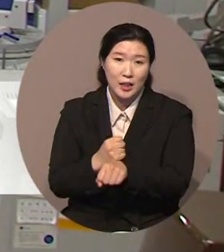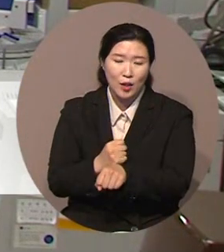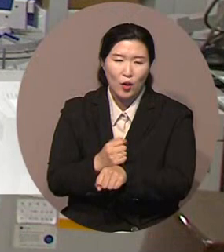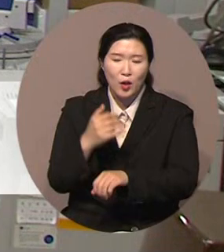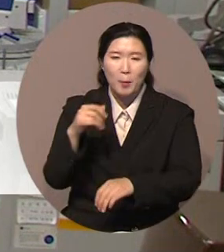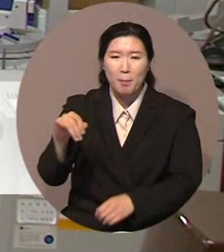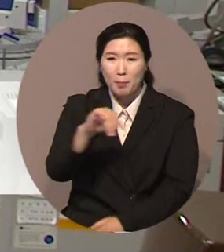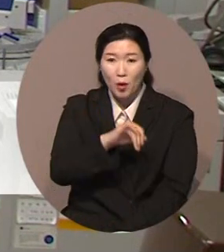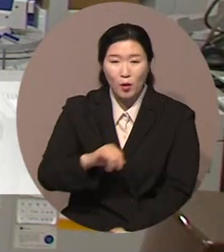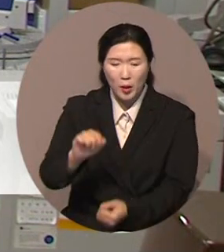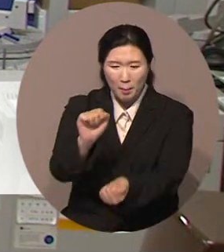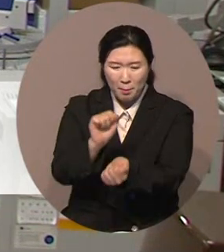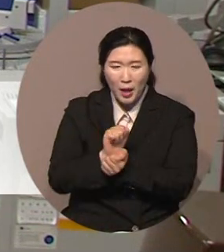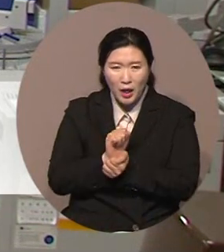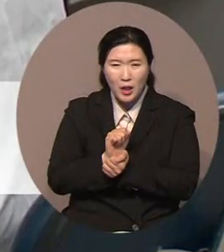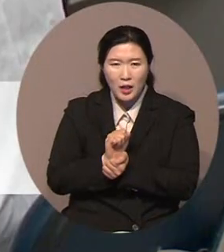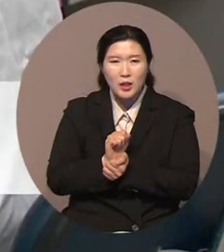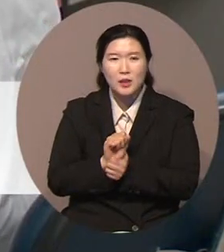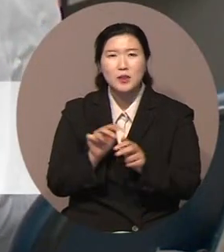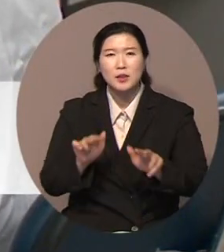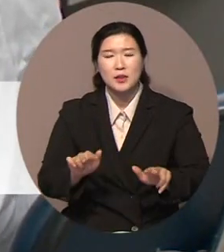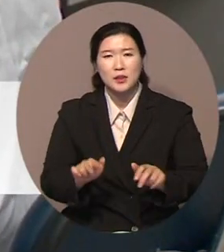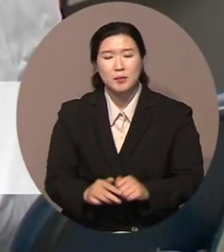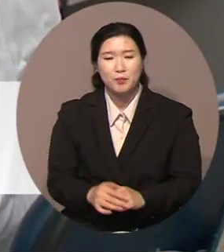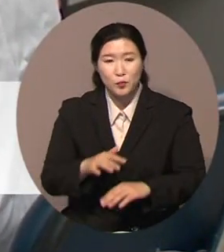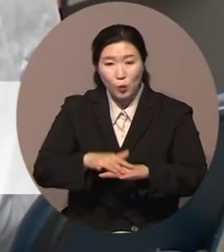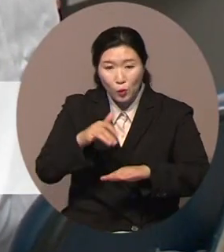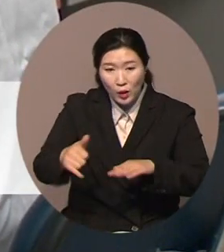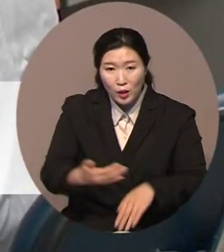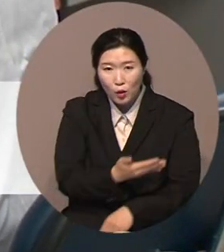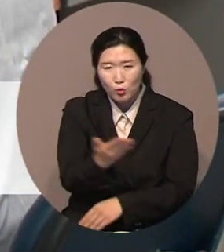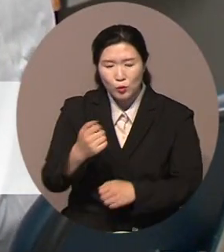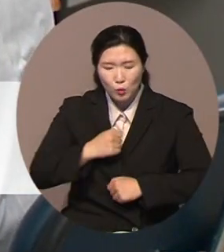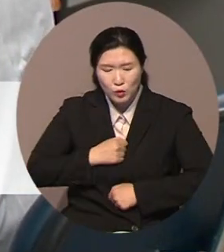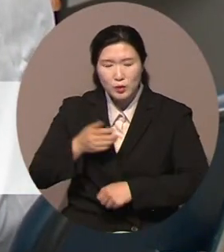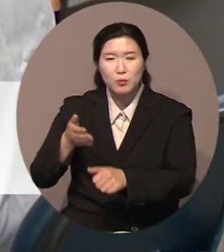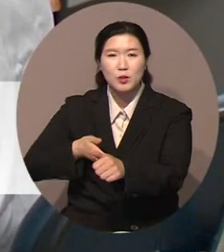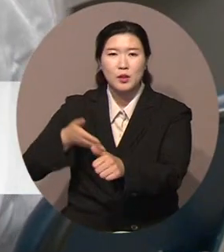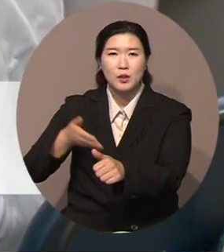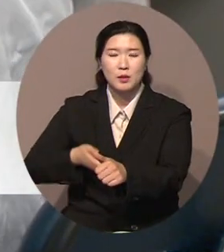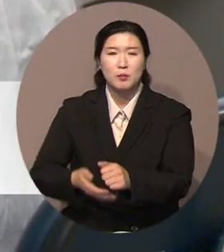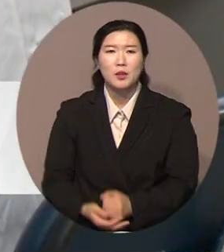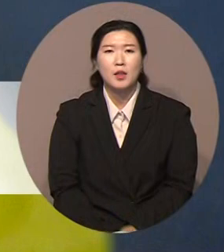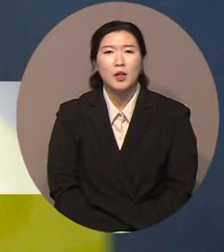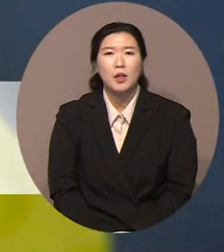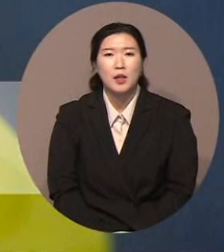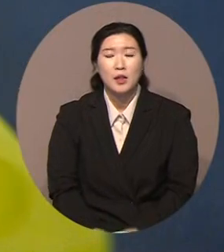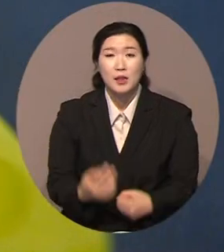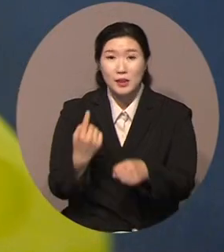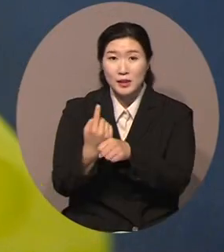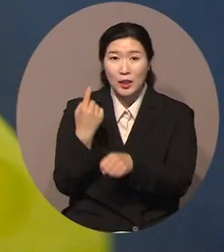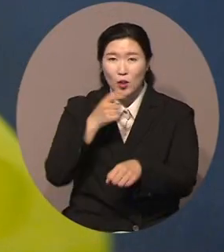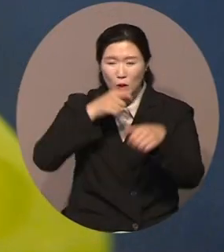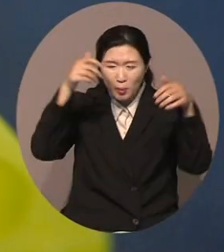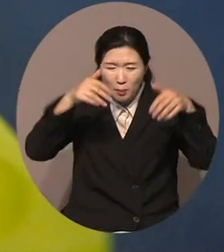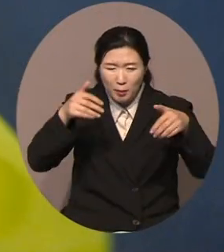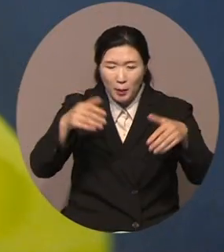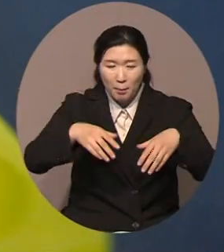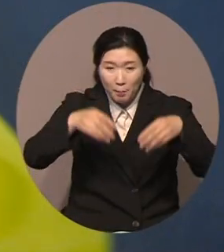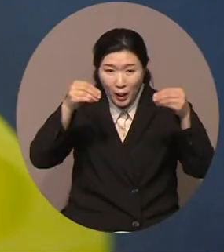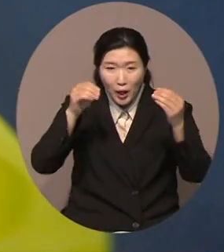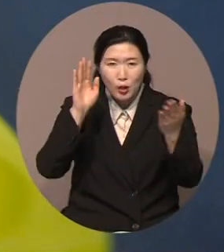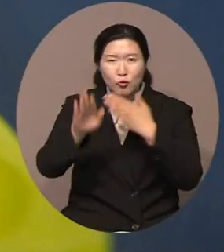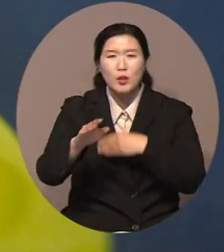소세균성 질병이 발병하고 있다며 농가의 주의를 당부했습니다 또 지난해 여름에도 장마 이후